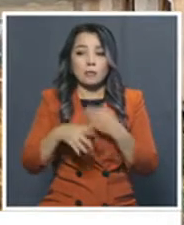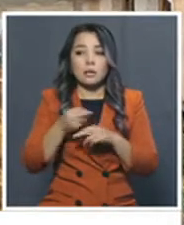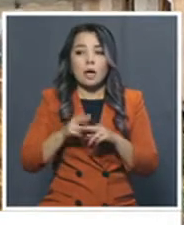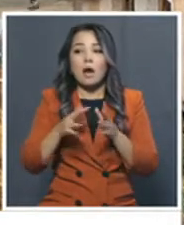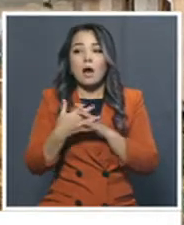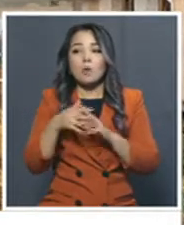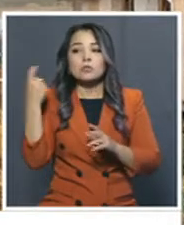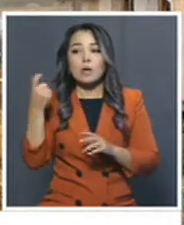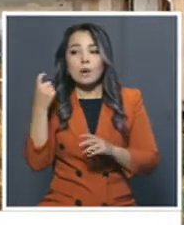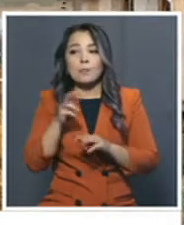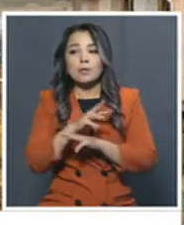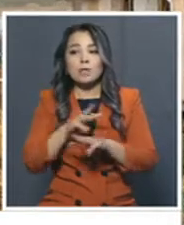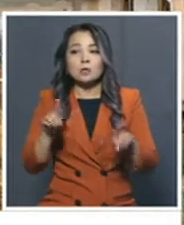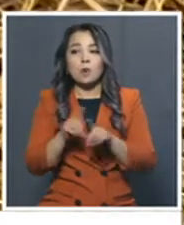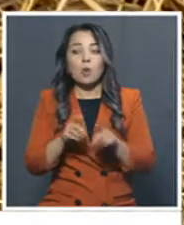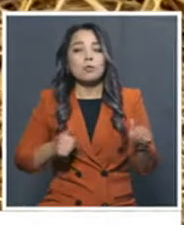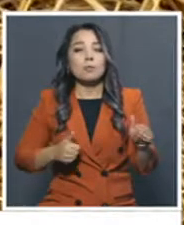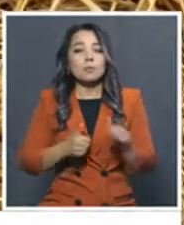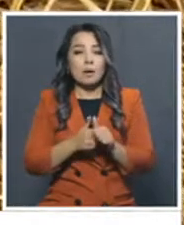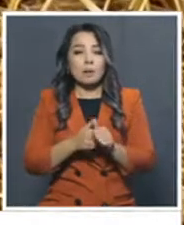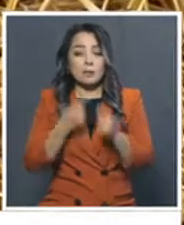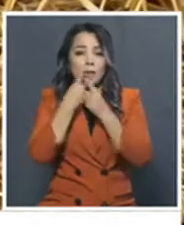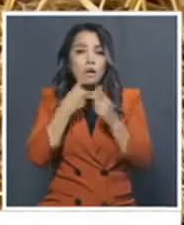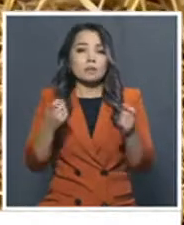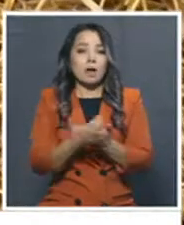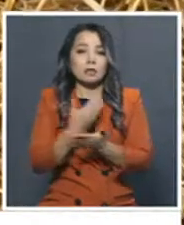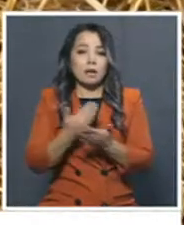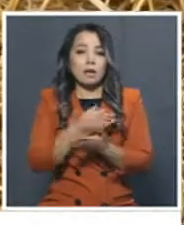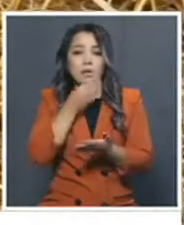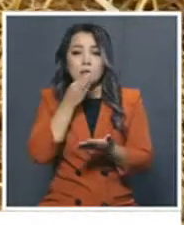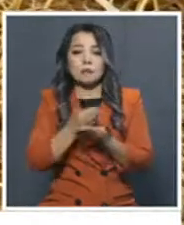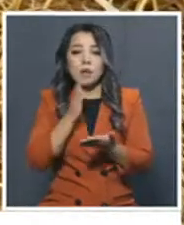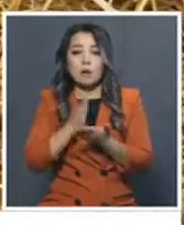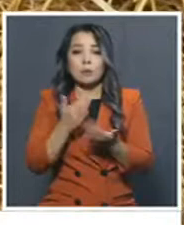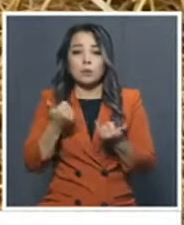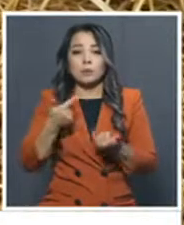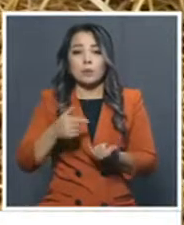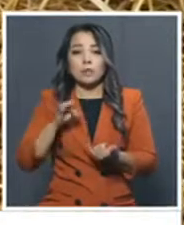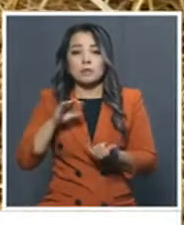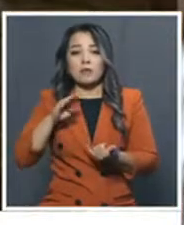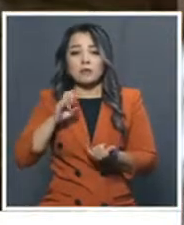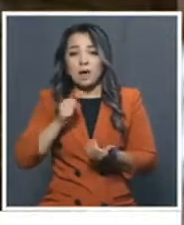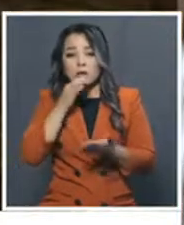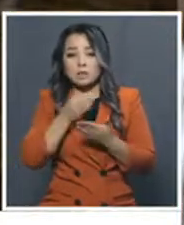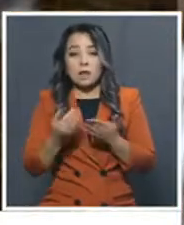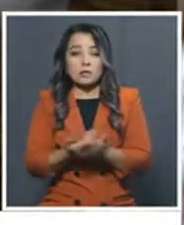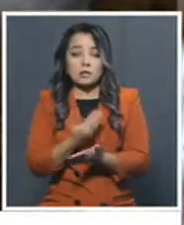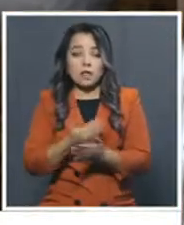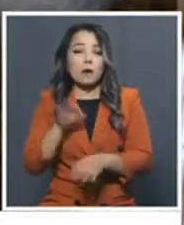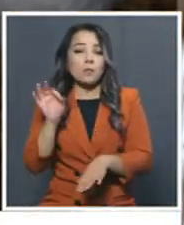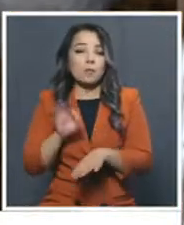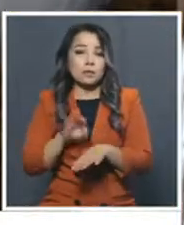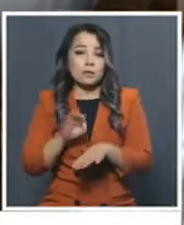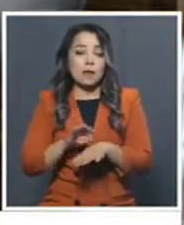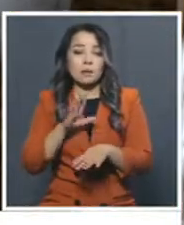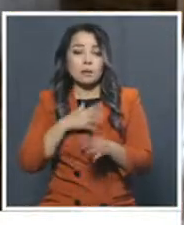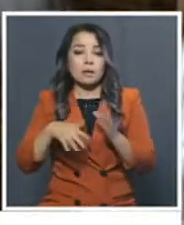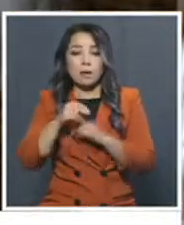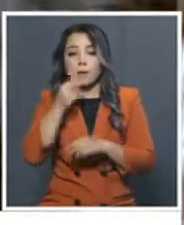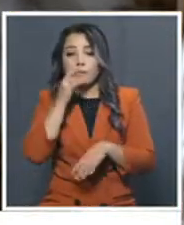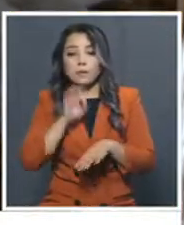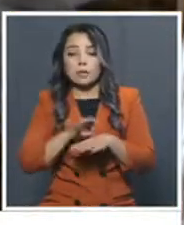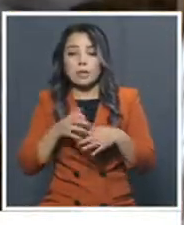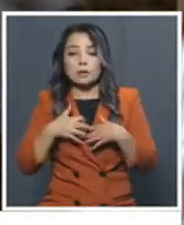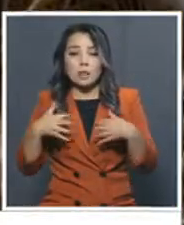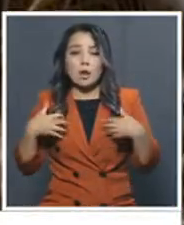ауыл шаруашылығы министрінің орынбасары баспасөз мәслихатында хабарлады. Гүлмира Исаеваның сөзінше, ауру жабайы құстар мен үй